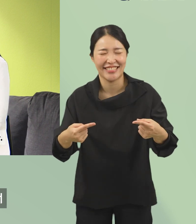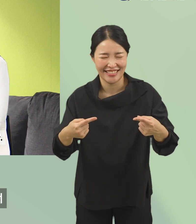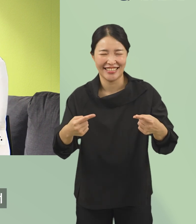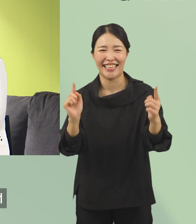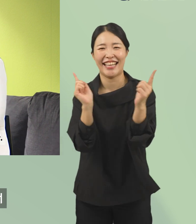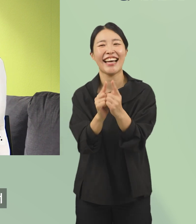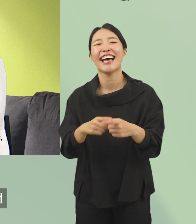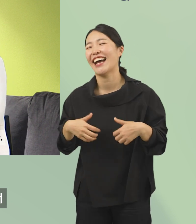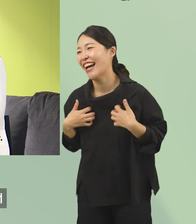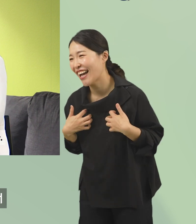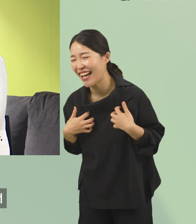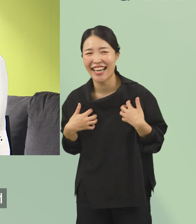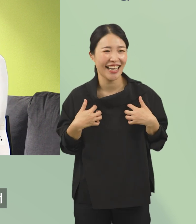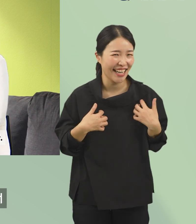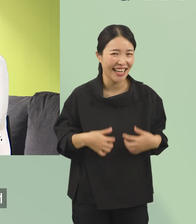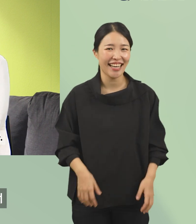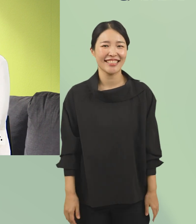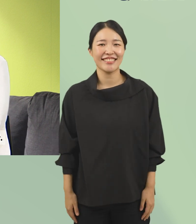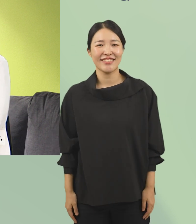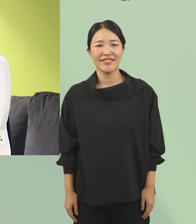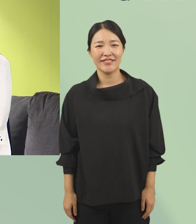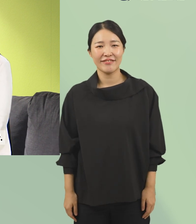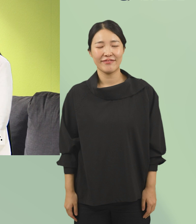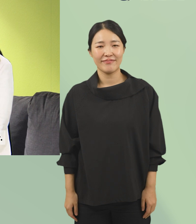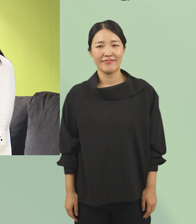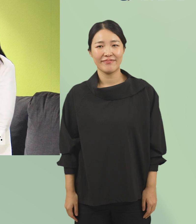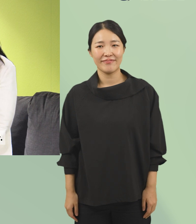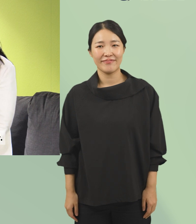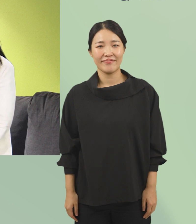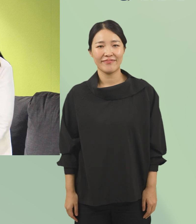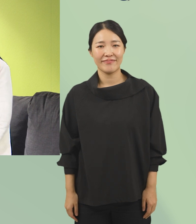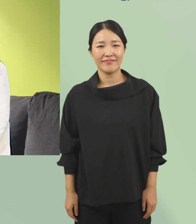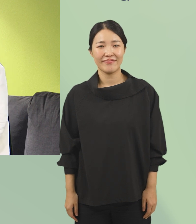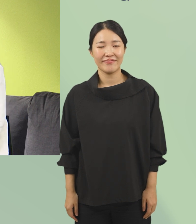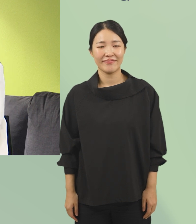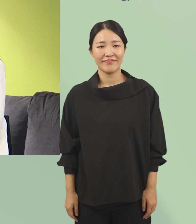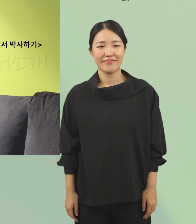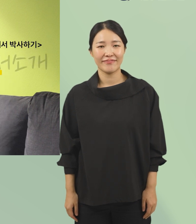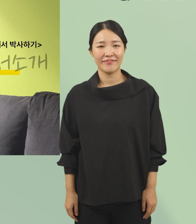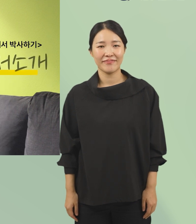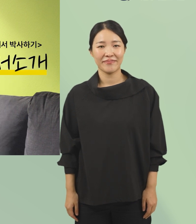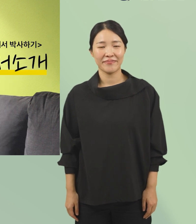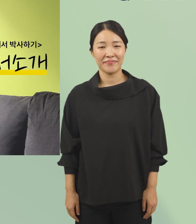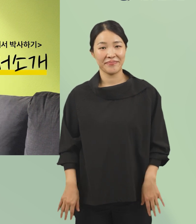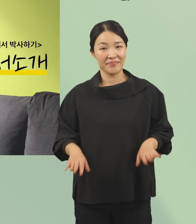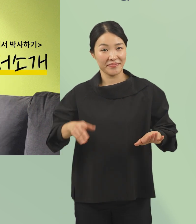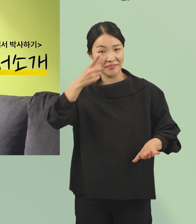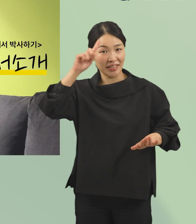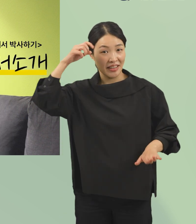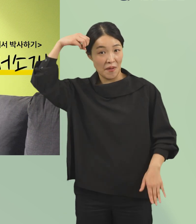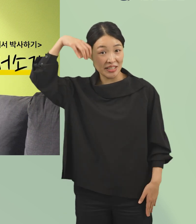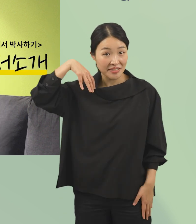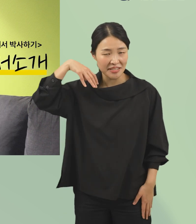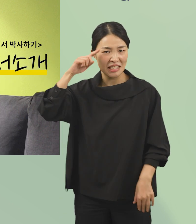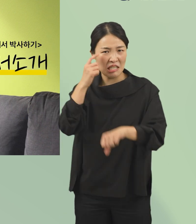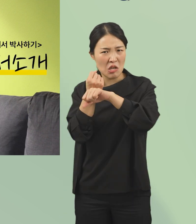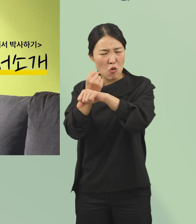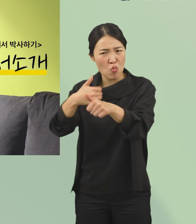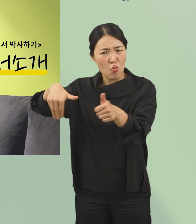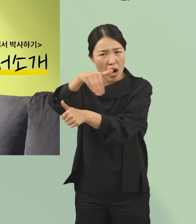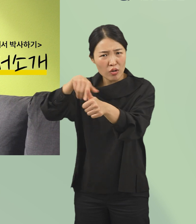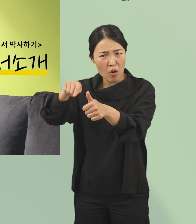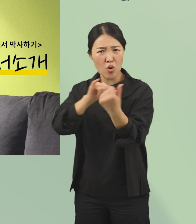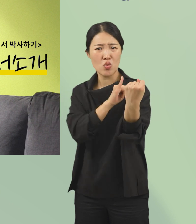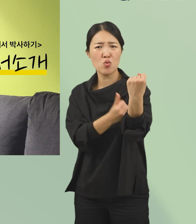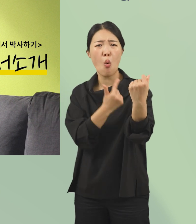선생님과 같이 풀어낼 기회가 있어가지고 이 자리에 오게 됐습니다. 반갑습니다. 이전에 대학원생 연구 환경이라든가